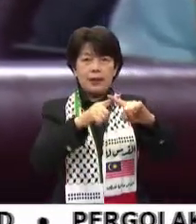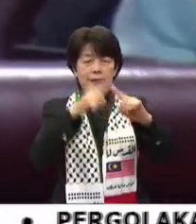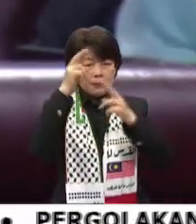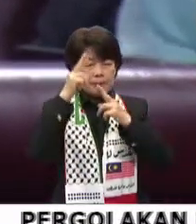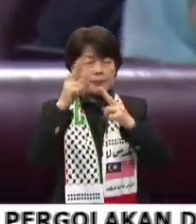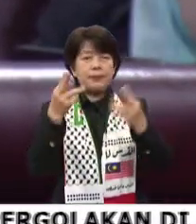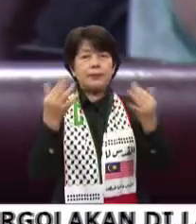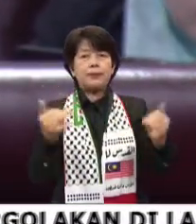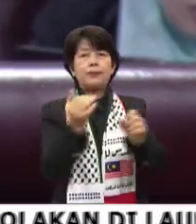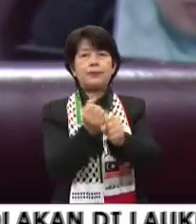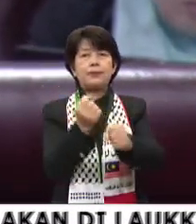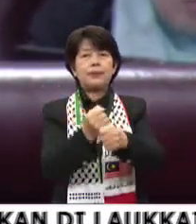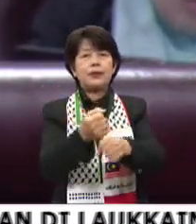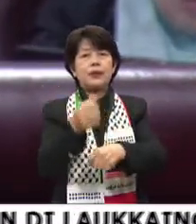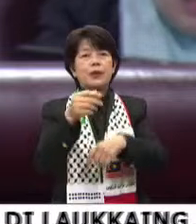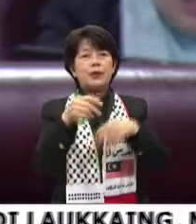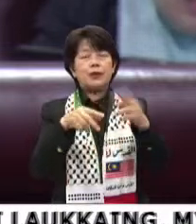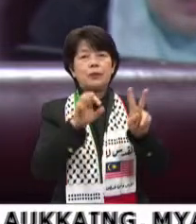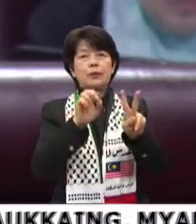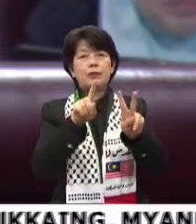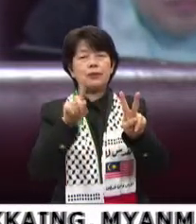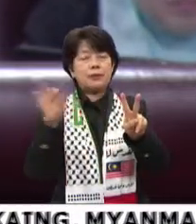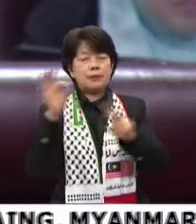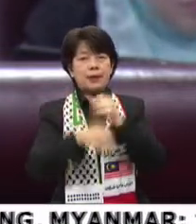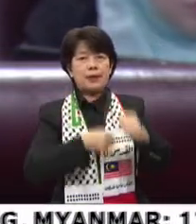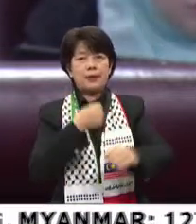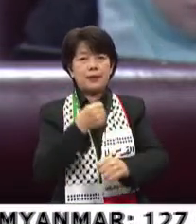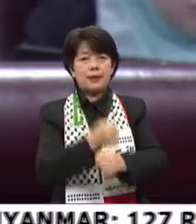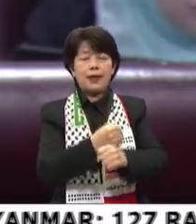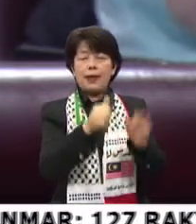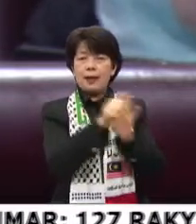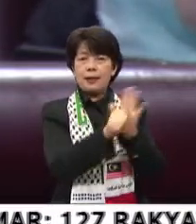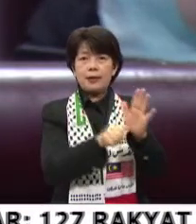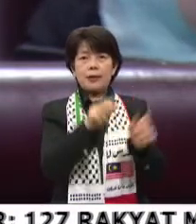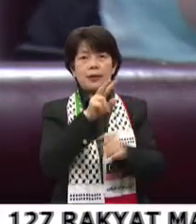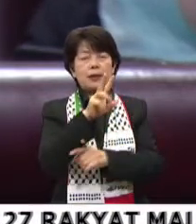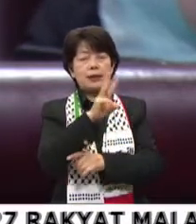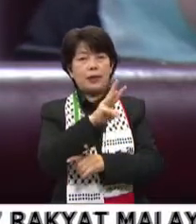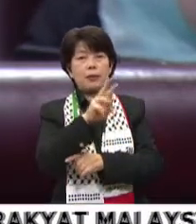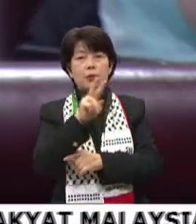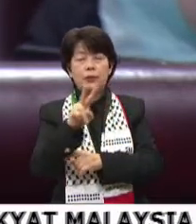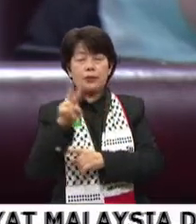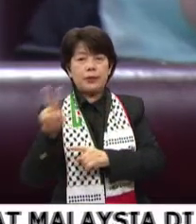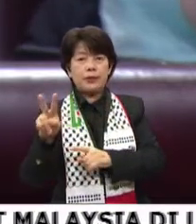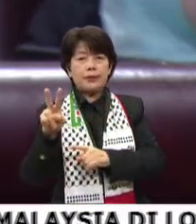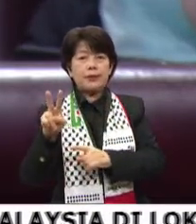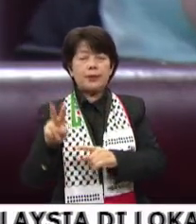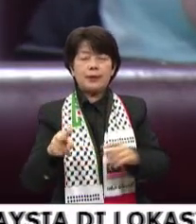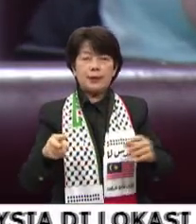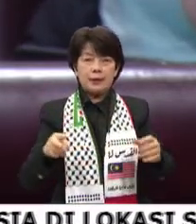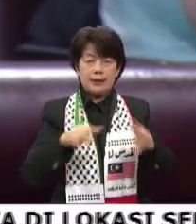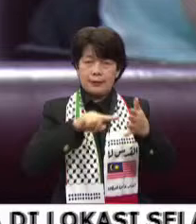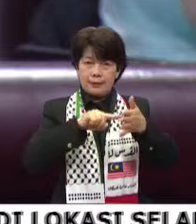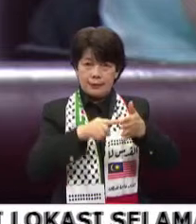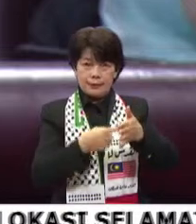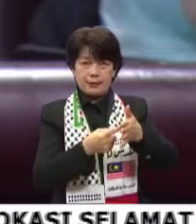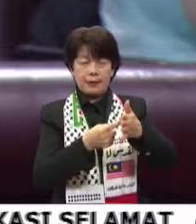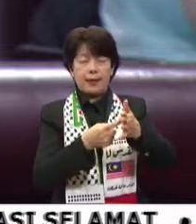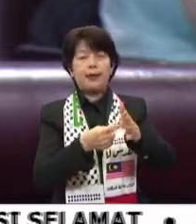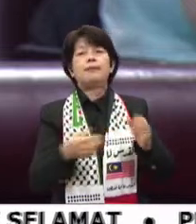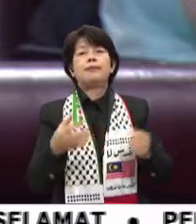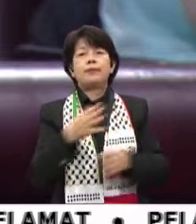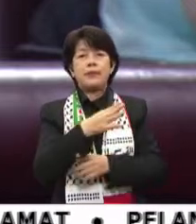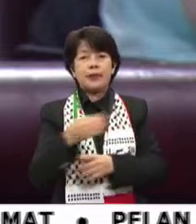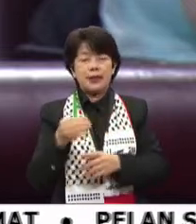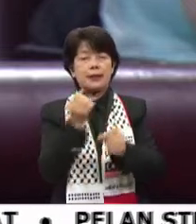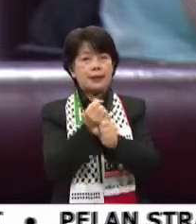sekerja 1959 selepas ini disebut sebagai akta 262 telah dikuatkuasakan oleh jabatan hal ehwal kesatuan